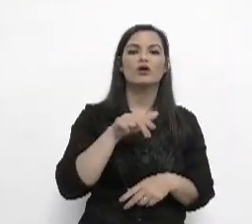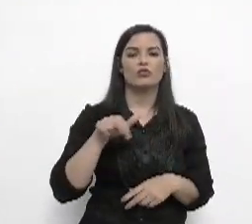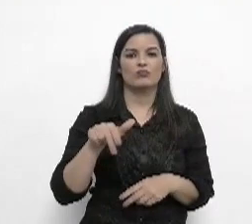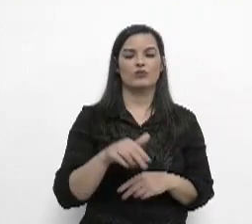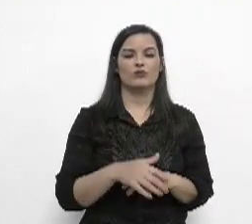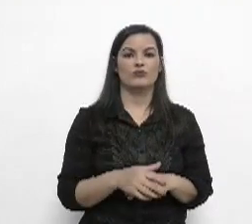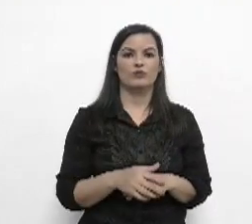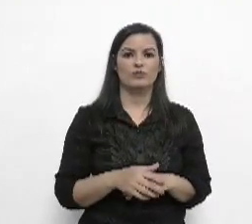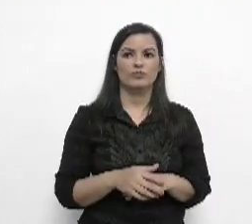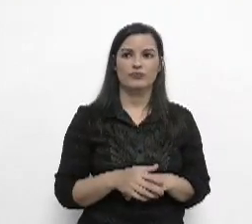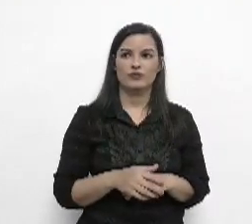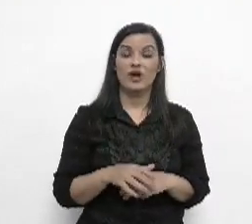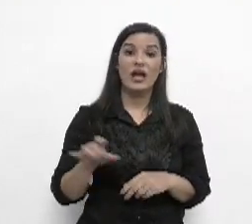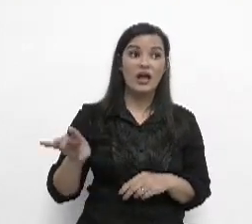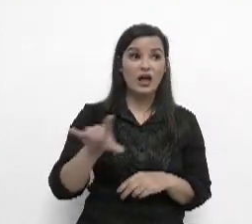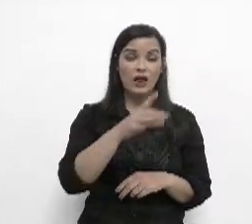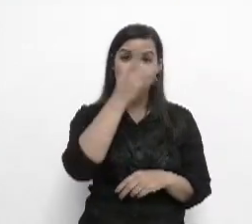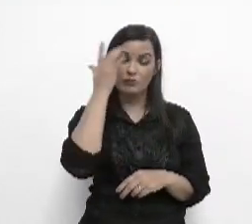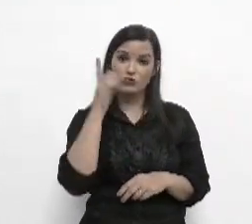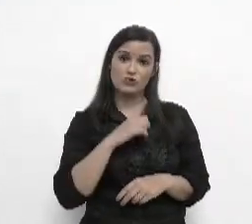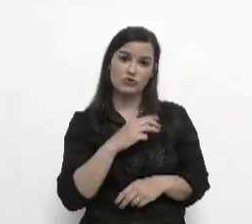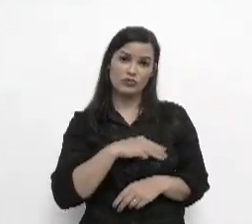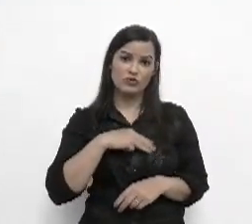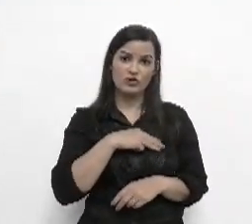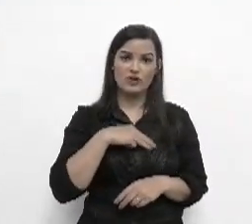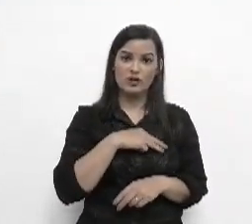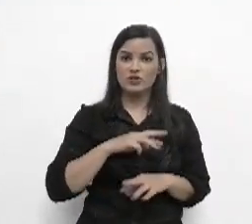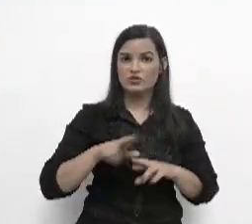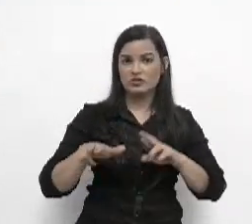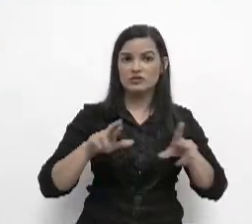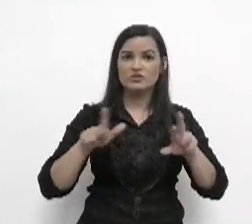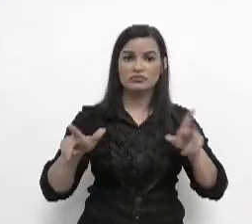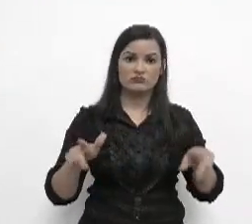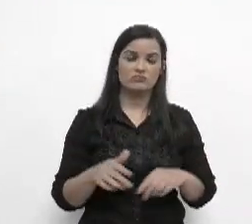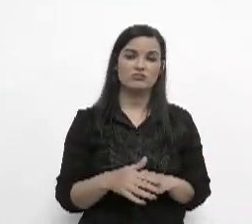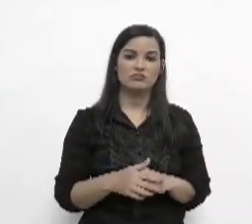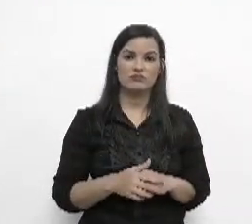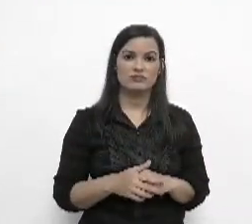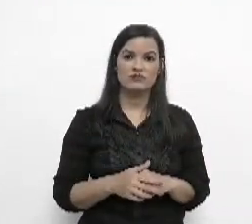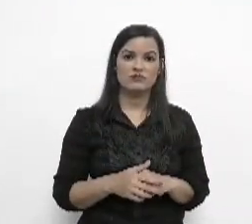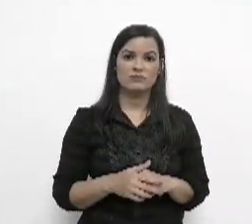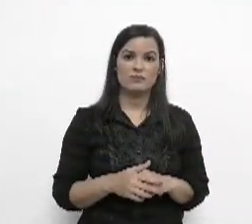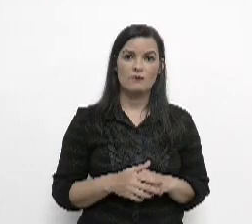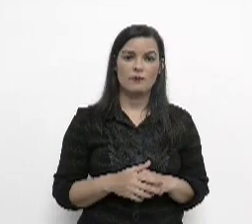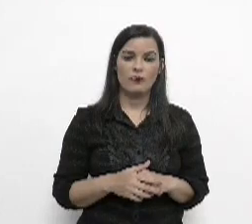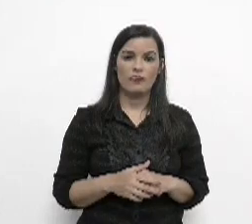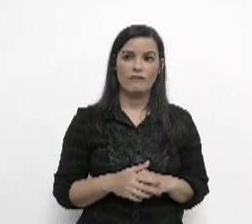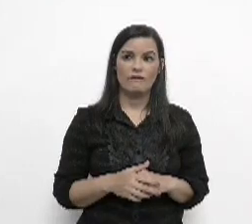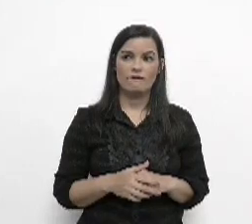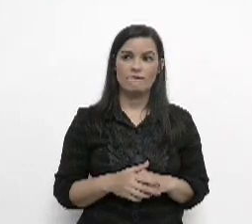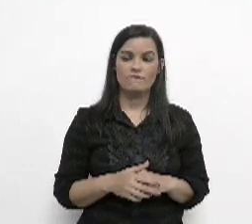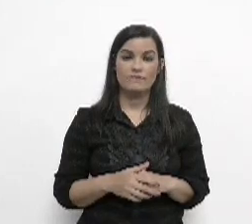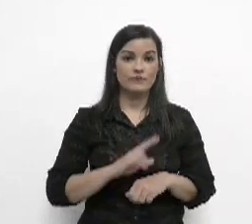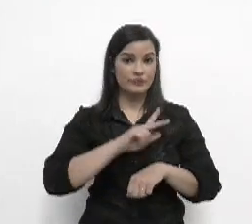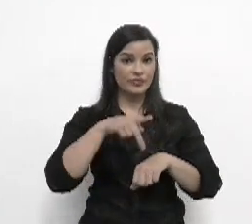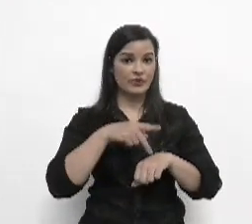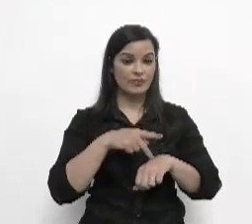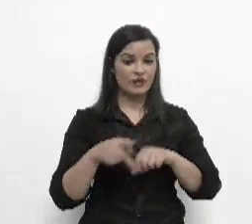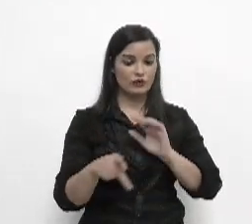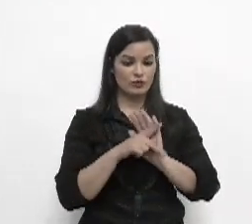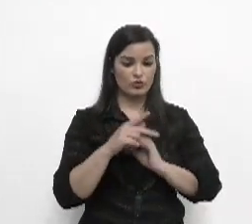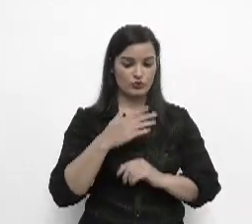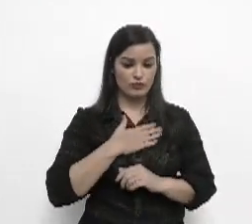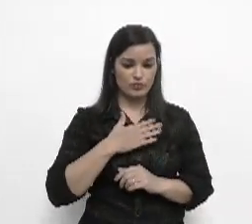presentes. 제가 사는 한국이라는 나라는 굉장히 땅이 작은 나라입니다. O país que eu moro é um país